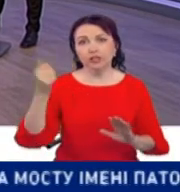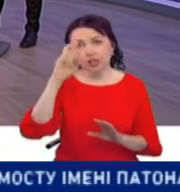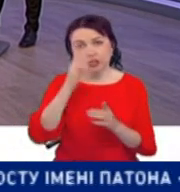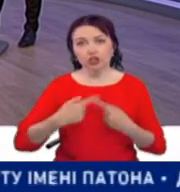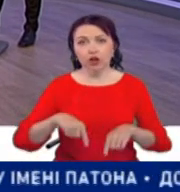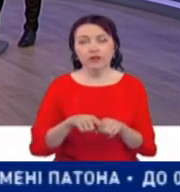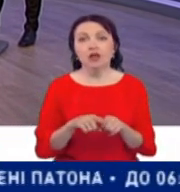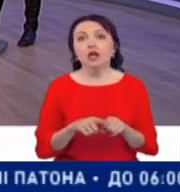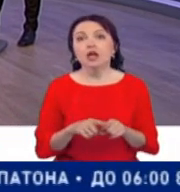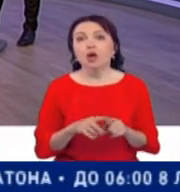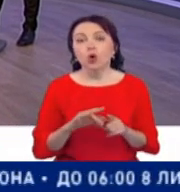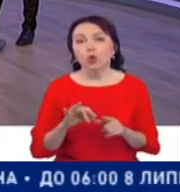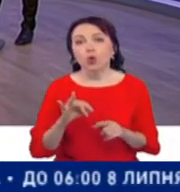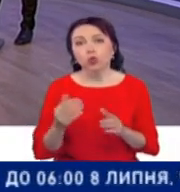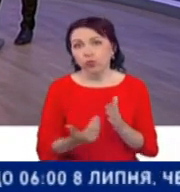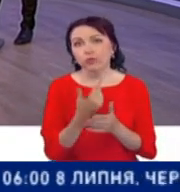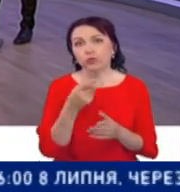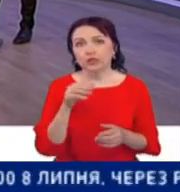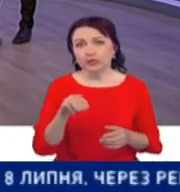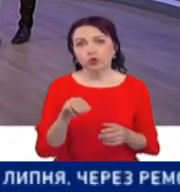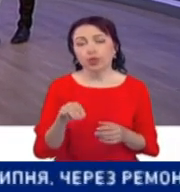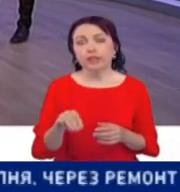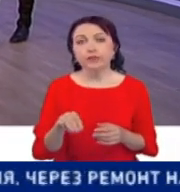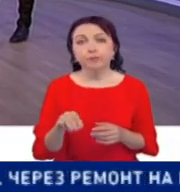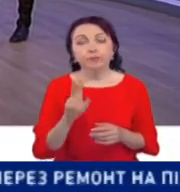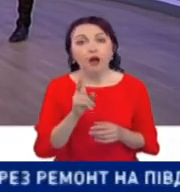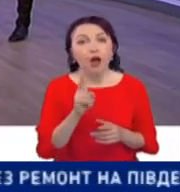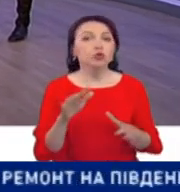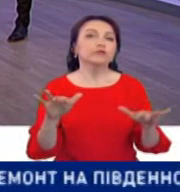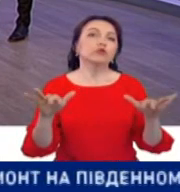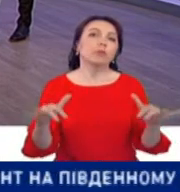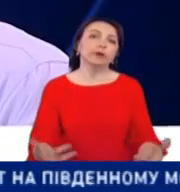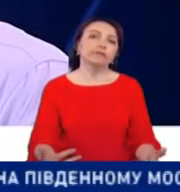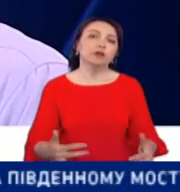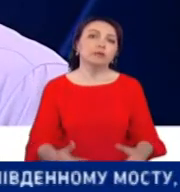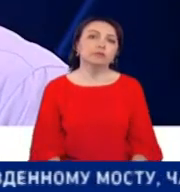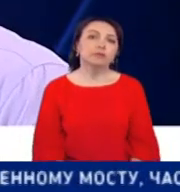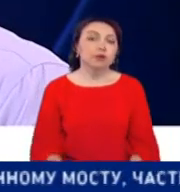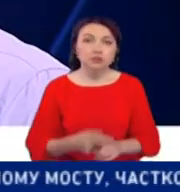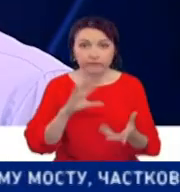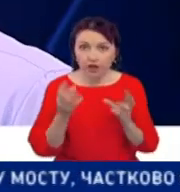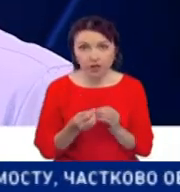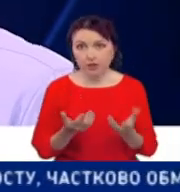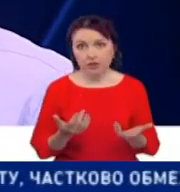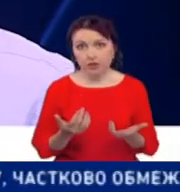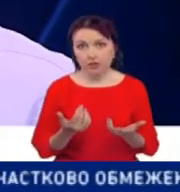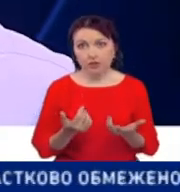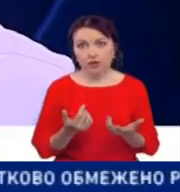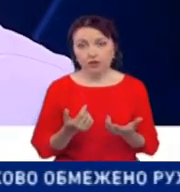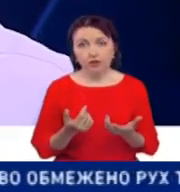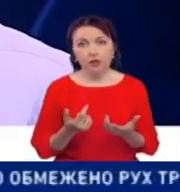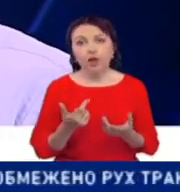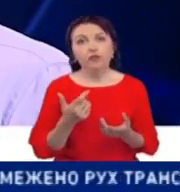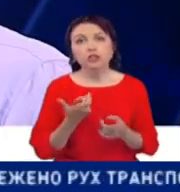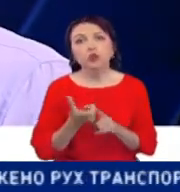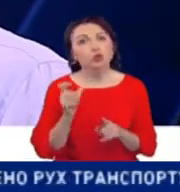Звичайно, звичайно. У новому тисячолітті. А хтось там втомився десь. Ну, це взагалі людини, які, я вважаю, сильно і не